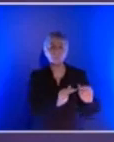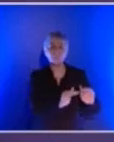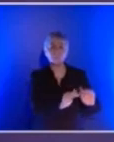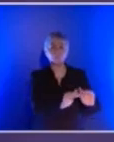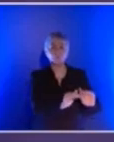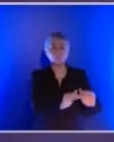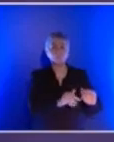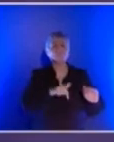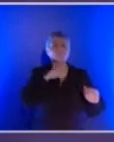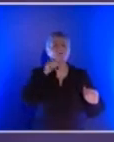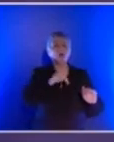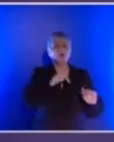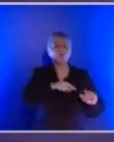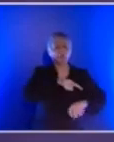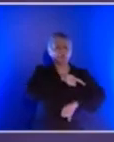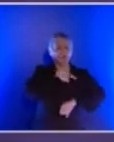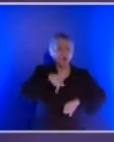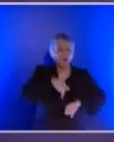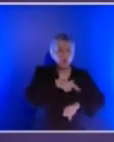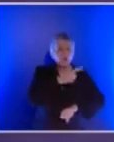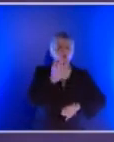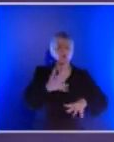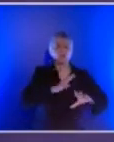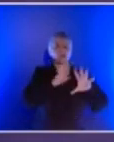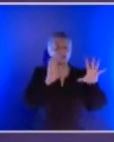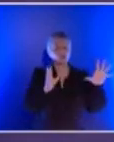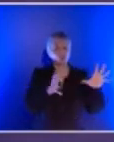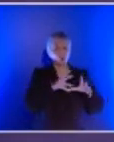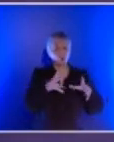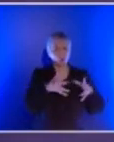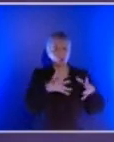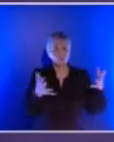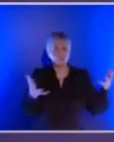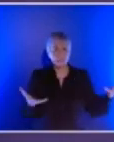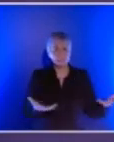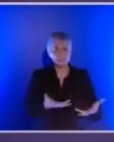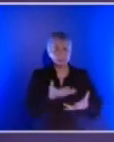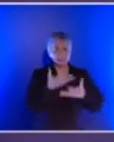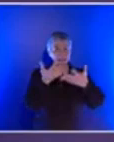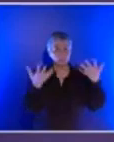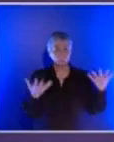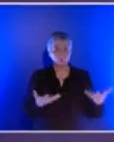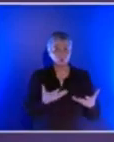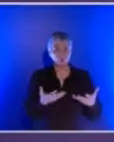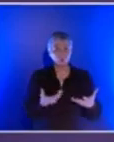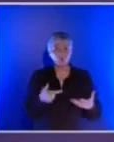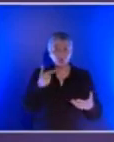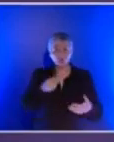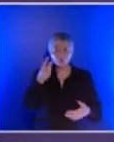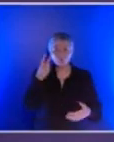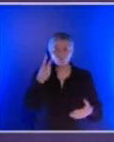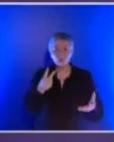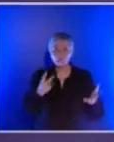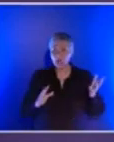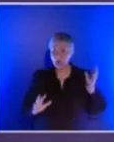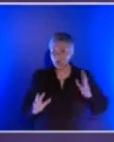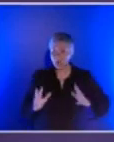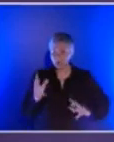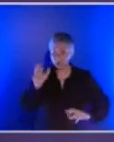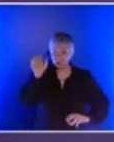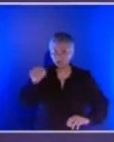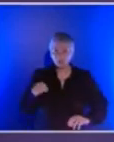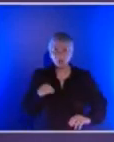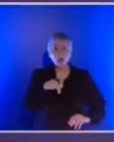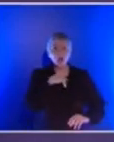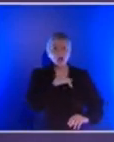ελαστικοποιήθηκαν οι εργασιακές σχέσεις, άρα οι μισθοί παρά την ανάπτυξη δεν ακολουθούσαν. Δεύτερον, οι μεσαίες τάξεις πιέστηκαν